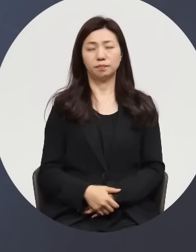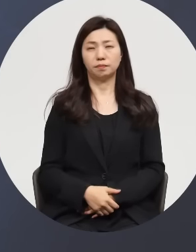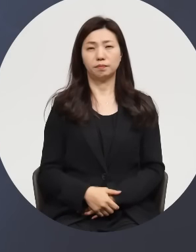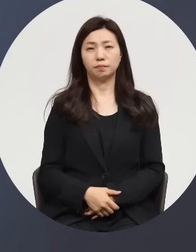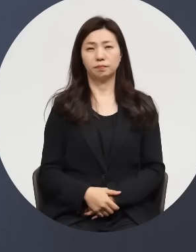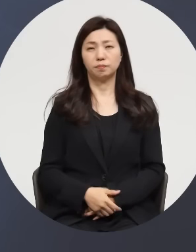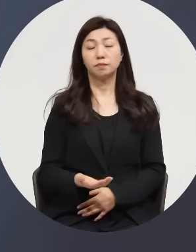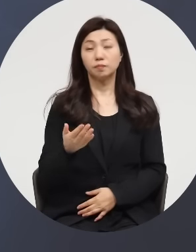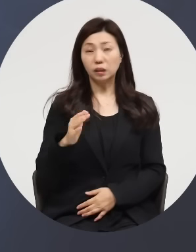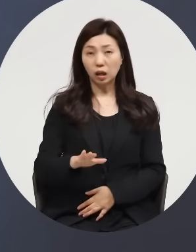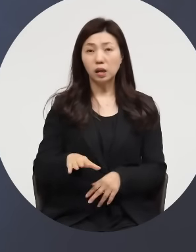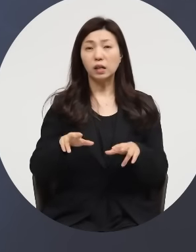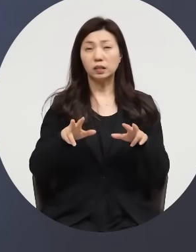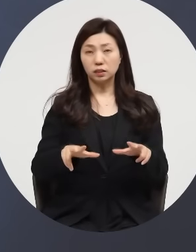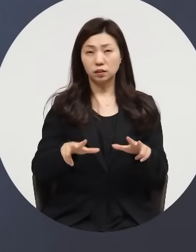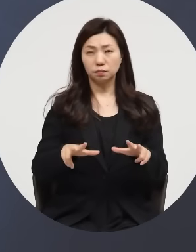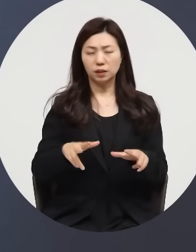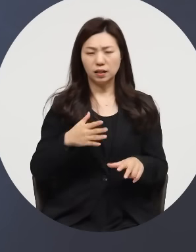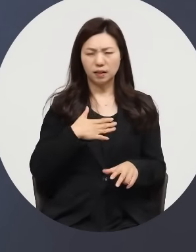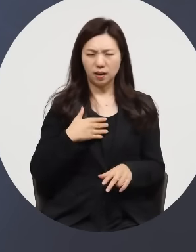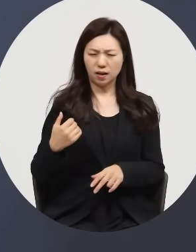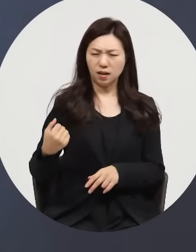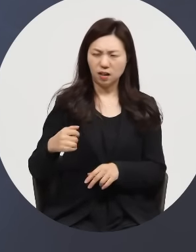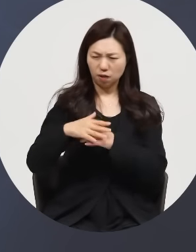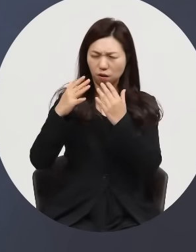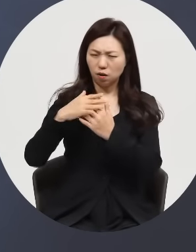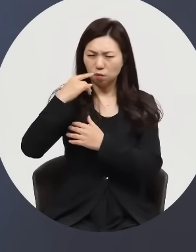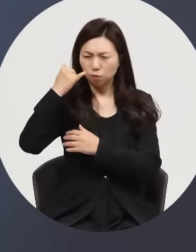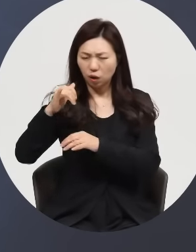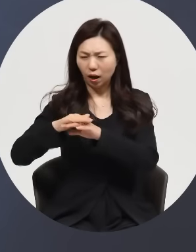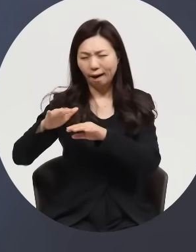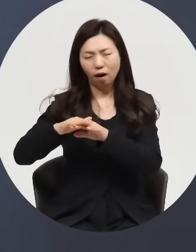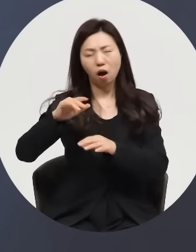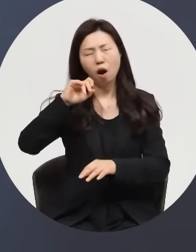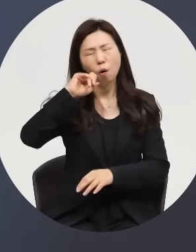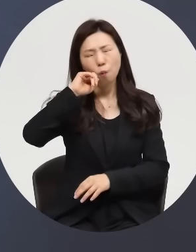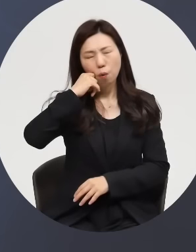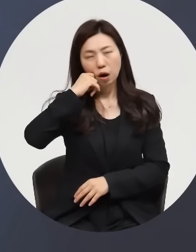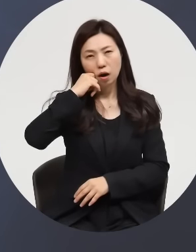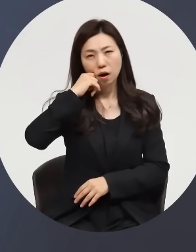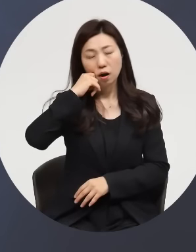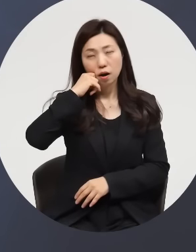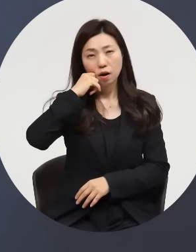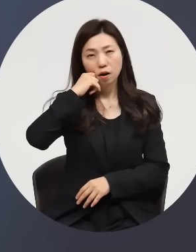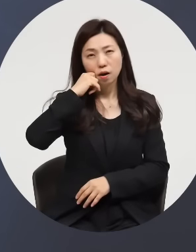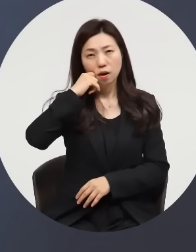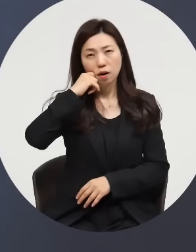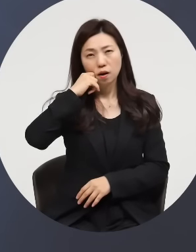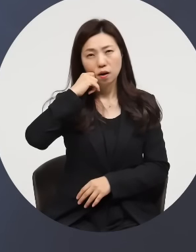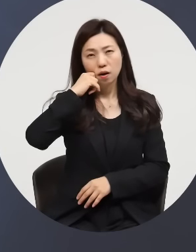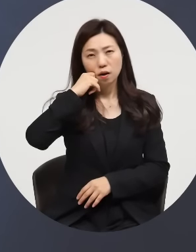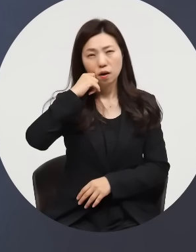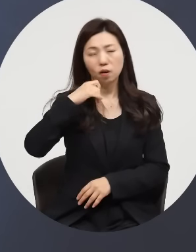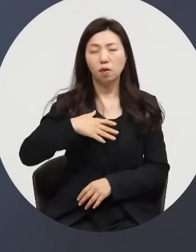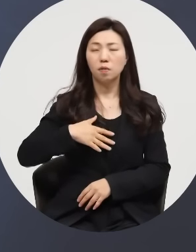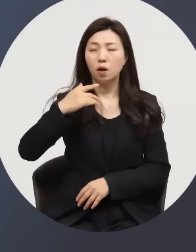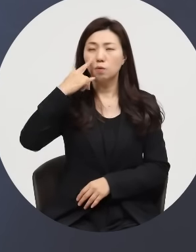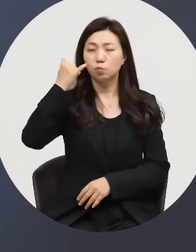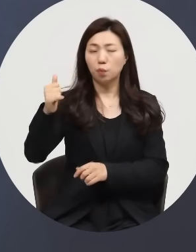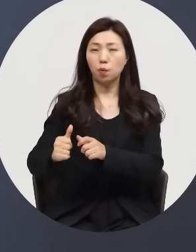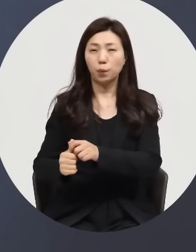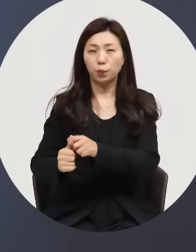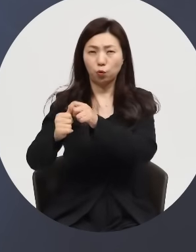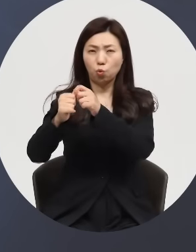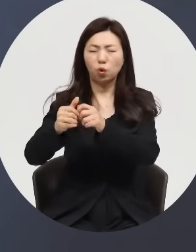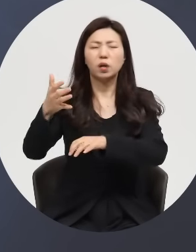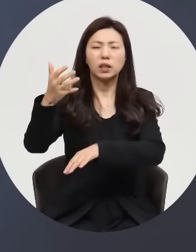근데 자기가 여기서 아 이건 내 힘으로 어떻게 할 수 없는 거다. 그러니까 우선 부모를 뭐 구하고 하는